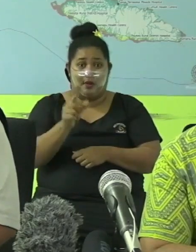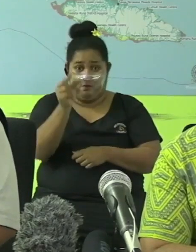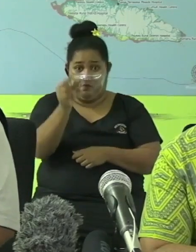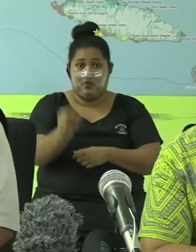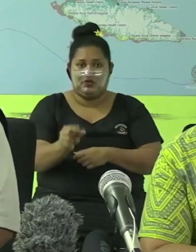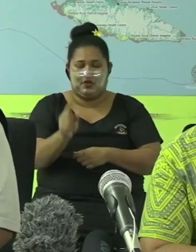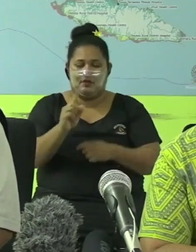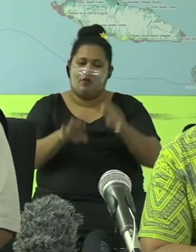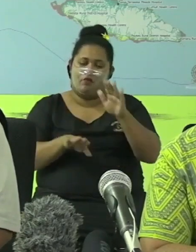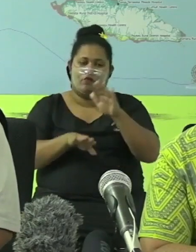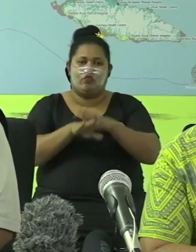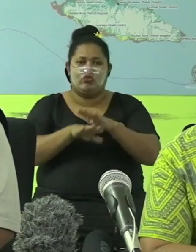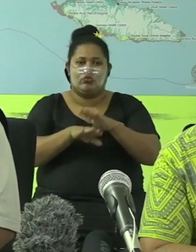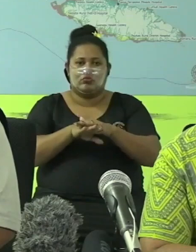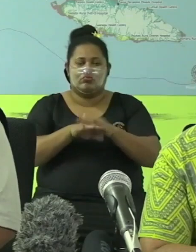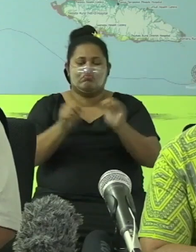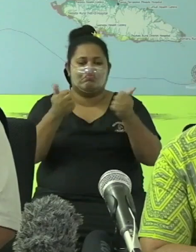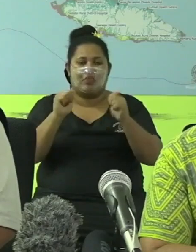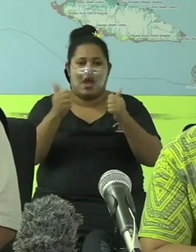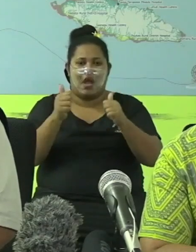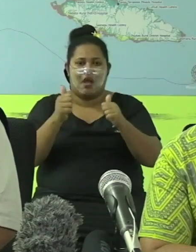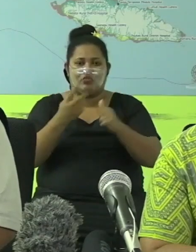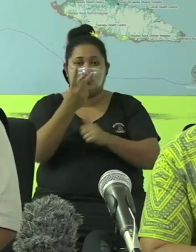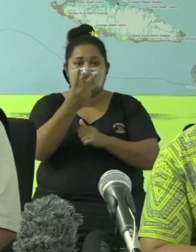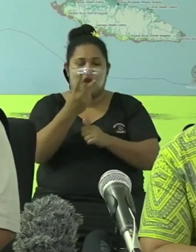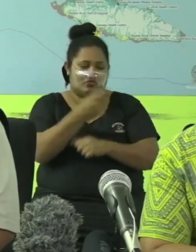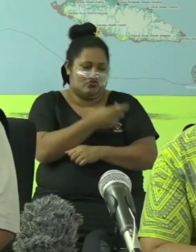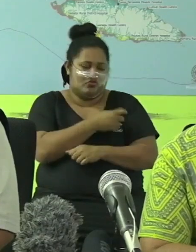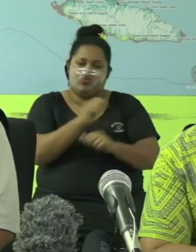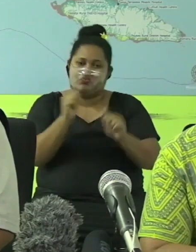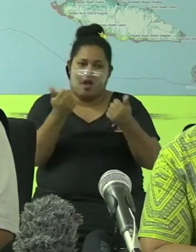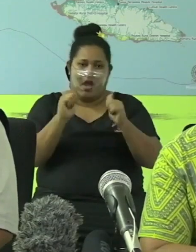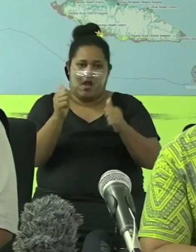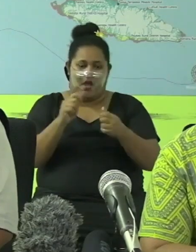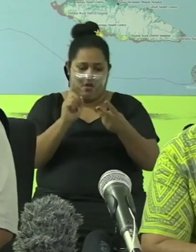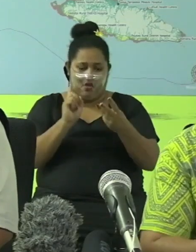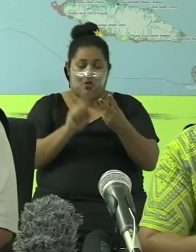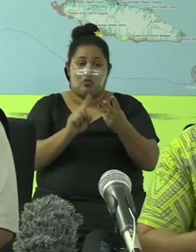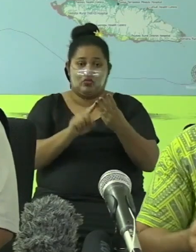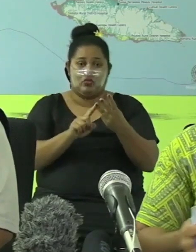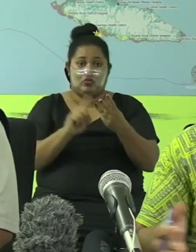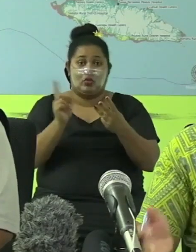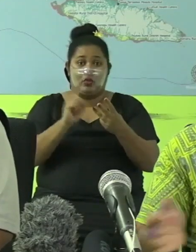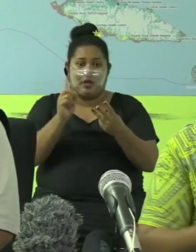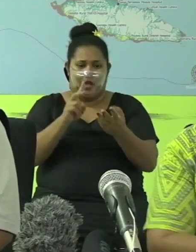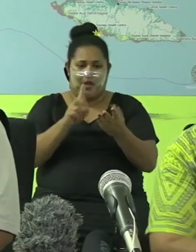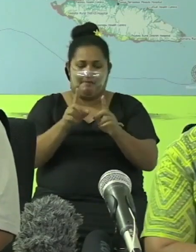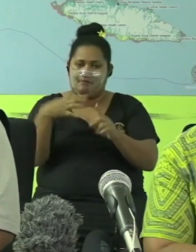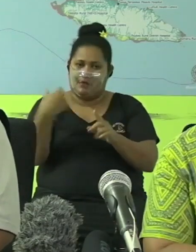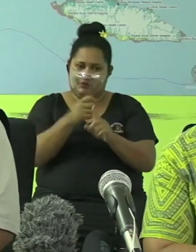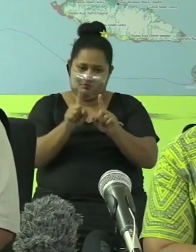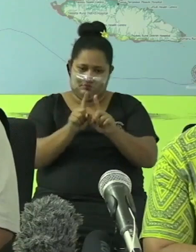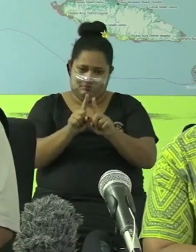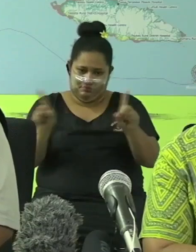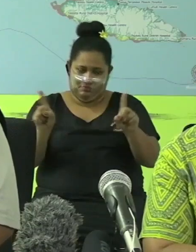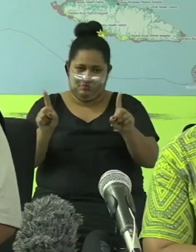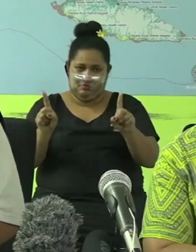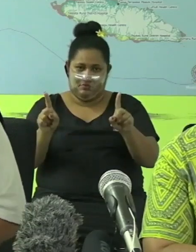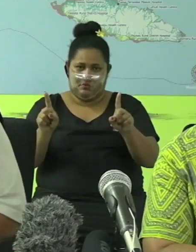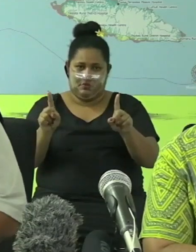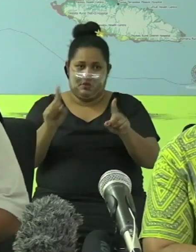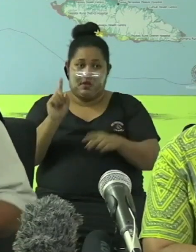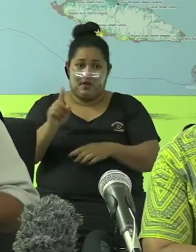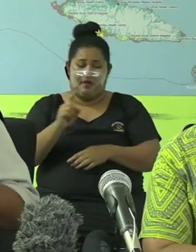fully vaccinated. Lona tolu ia e faamalosia le tulaga o le tuvavā ma e tapā le fesoasoani ia i latou e